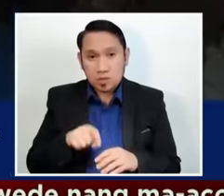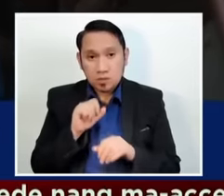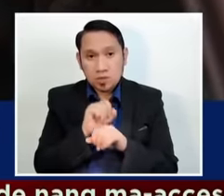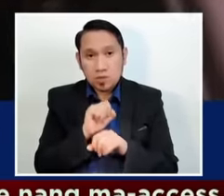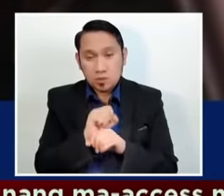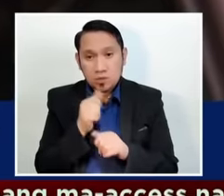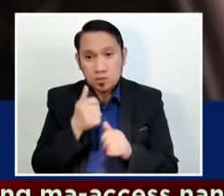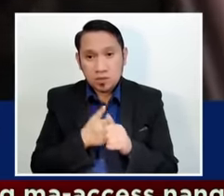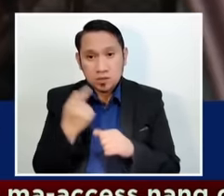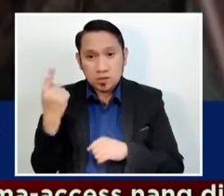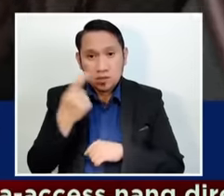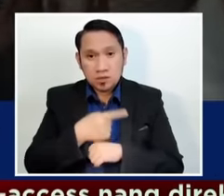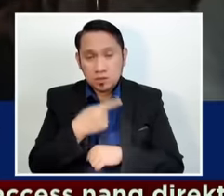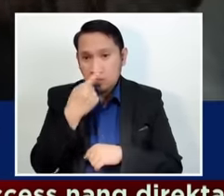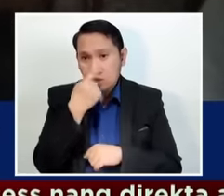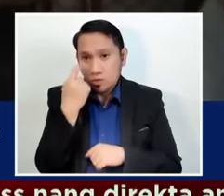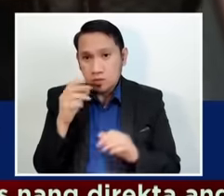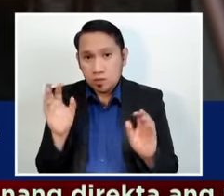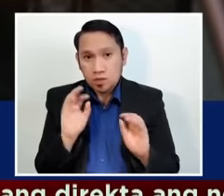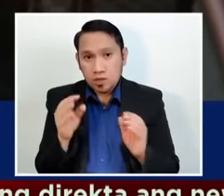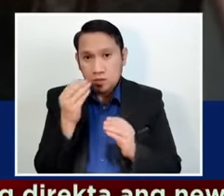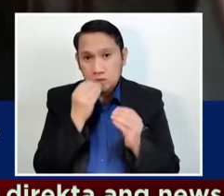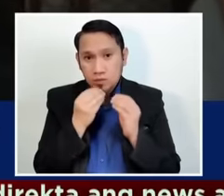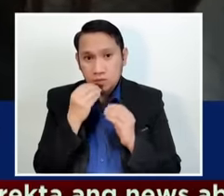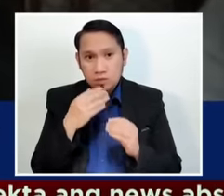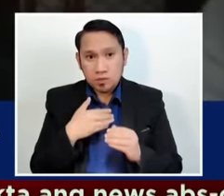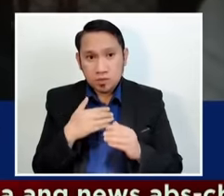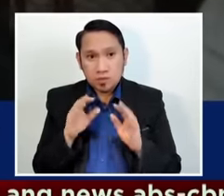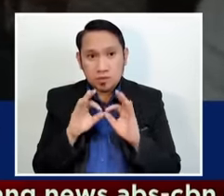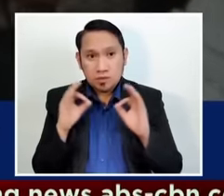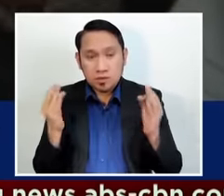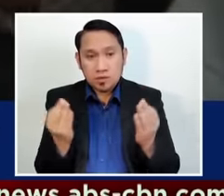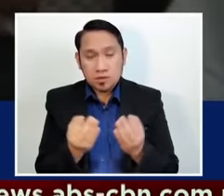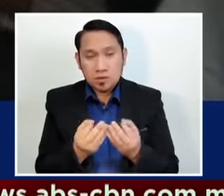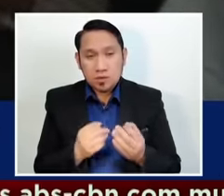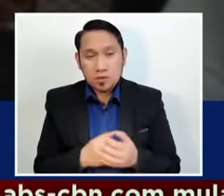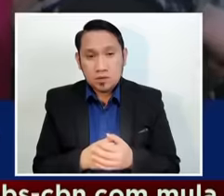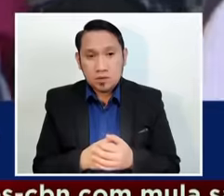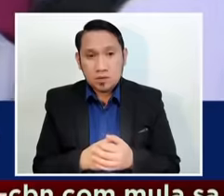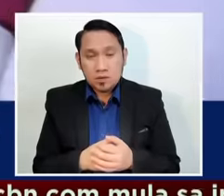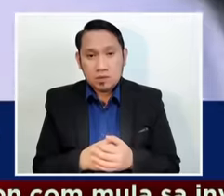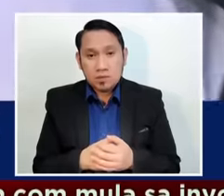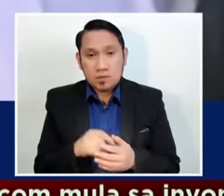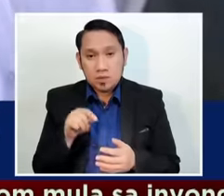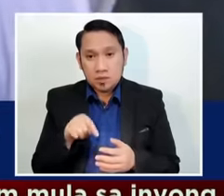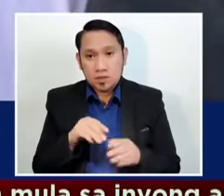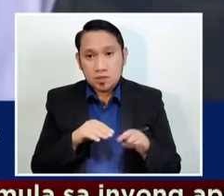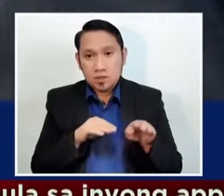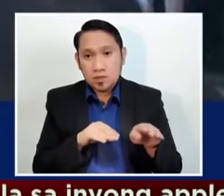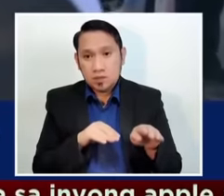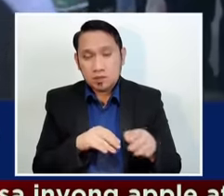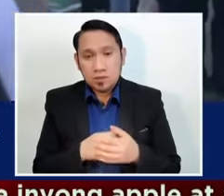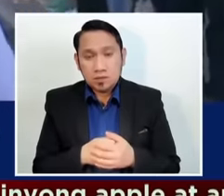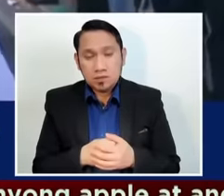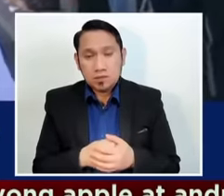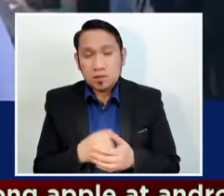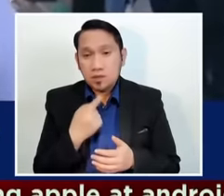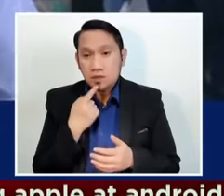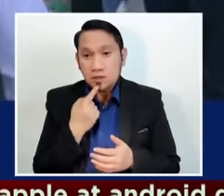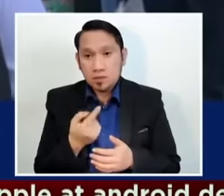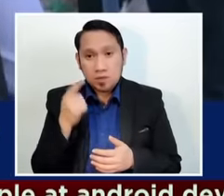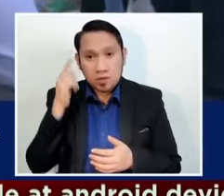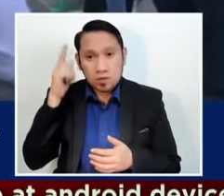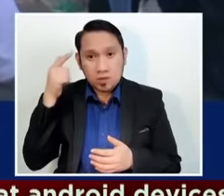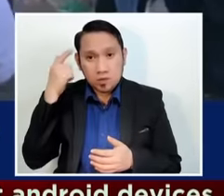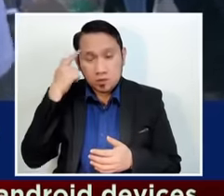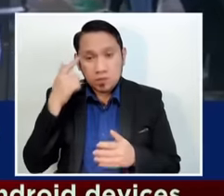Walang kakainin po pamilya ko. Paano kaya apektado nung itong strike? Ito, yung traffic po. Muling giniit ng gobyerno na papayagan